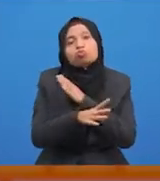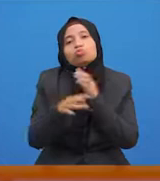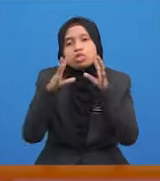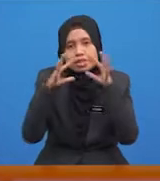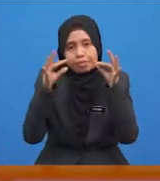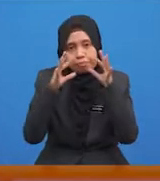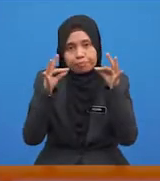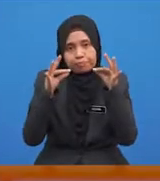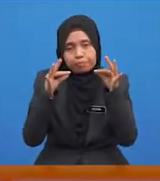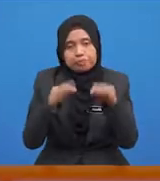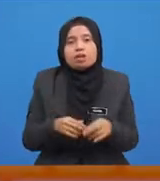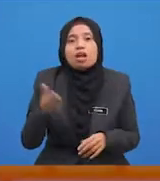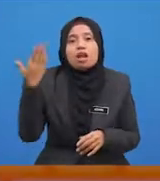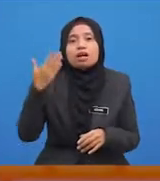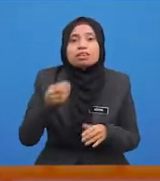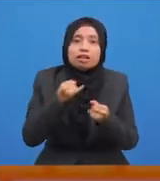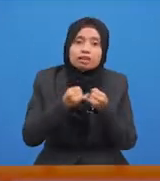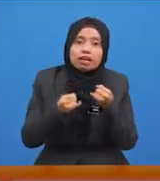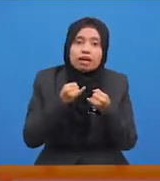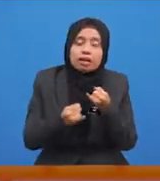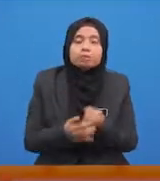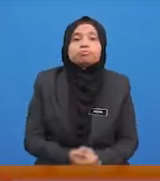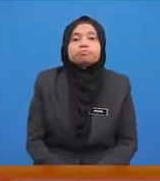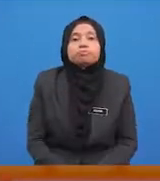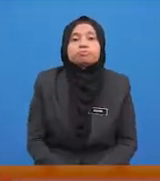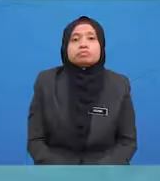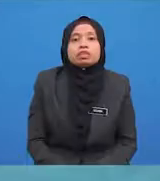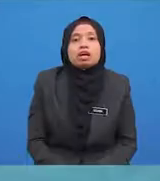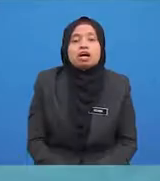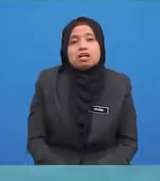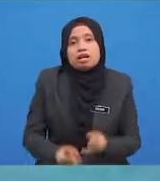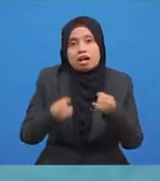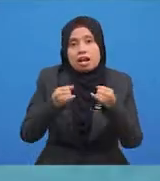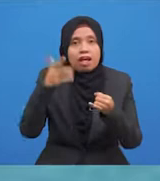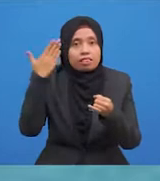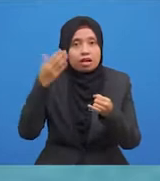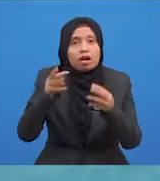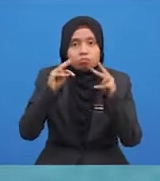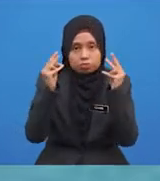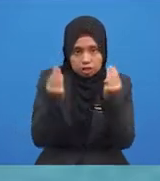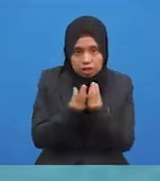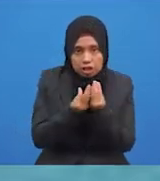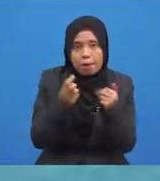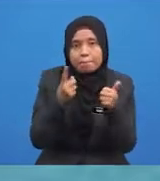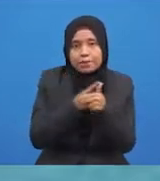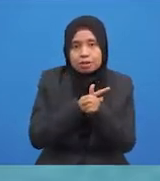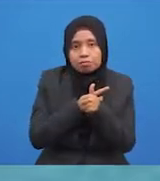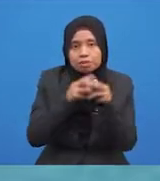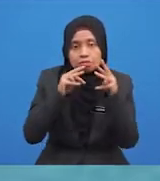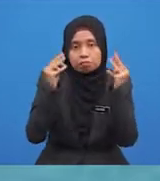Latar terakhir yang akan murid-murid pelajari dalam cerpen ini ialah latar masyarakat.